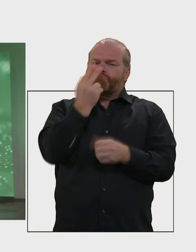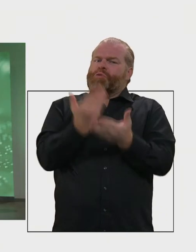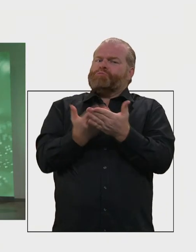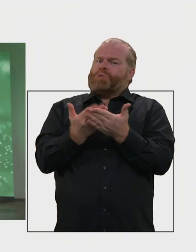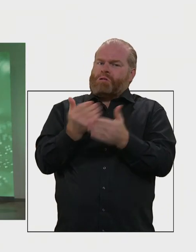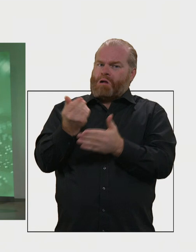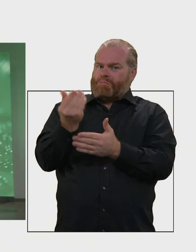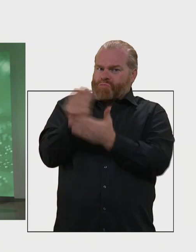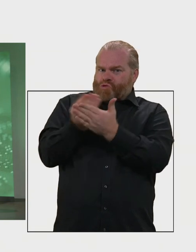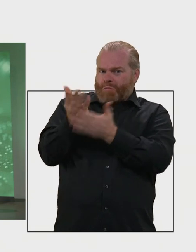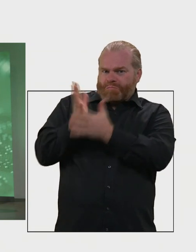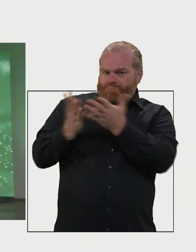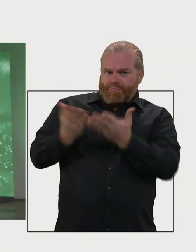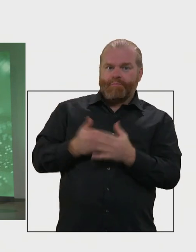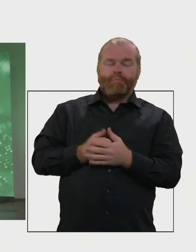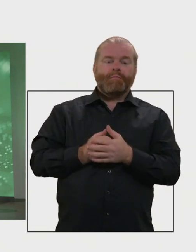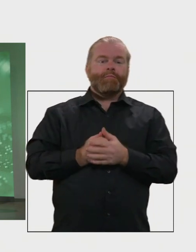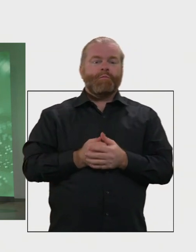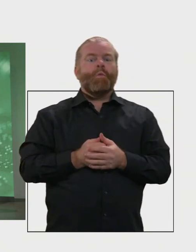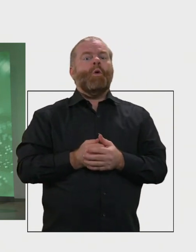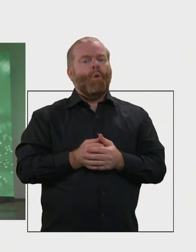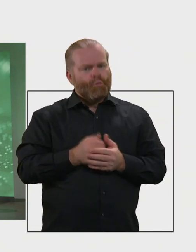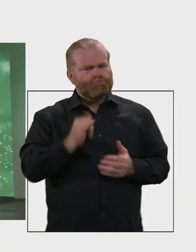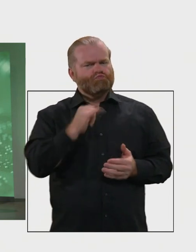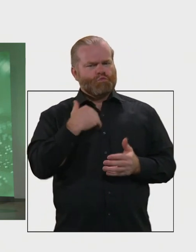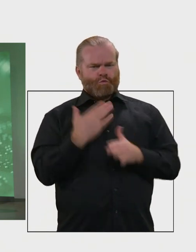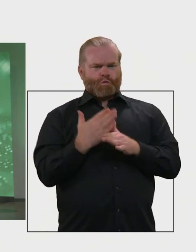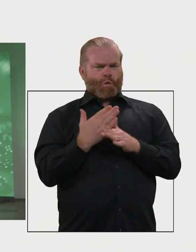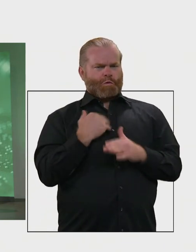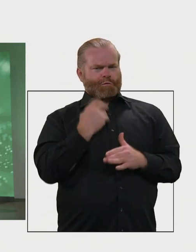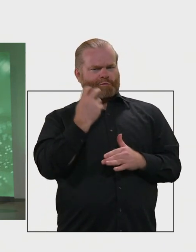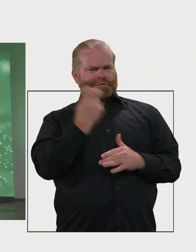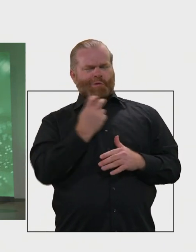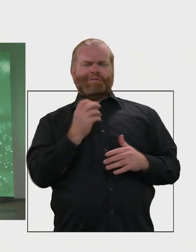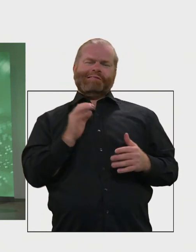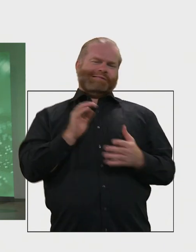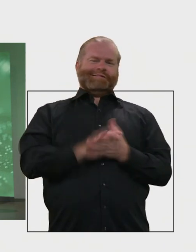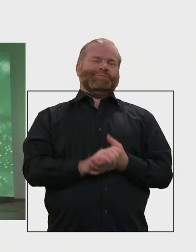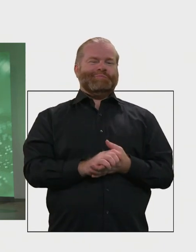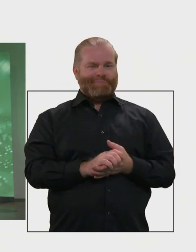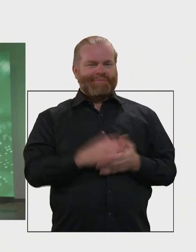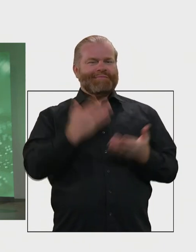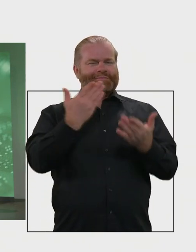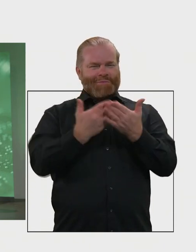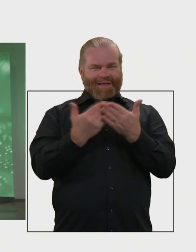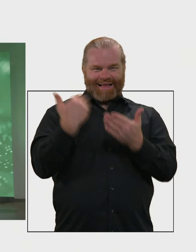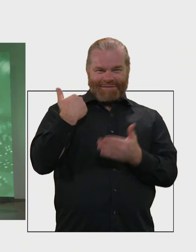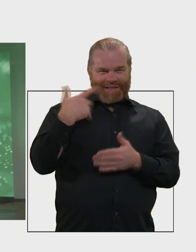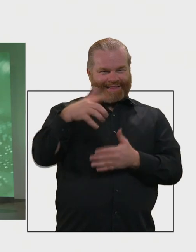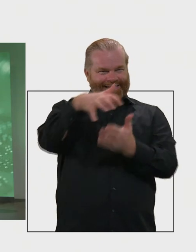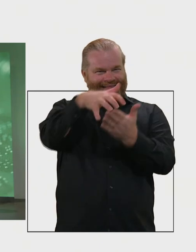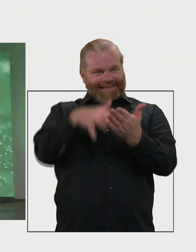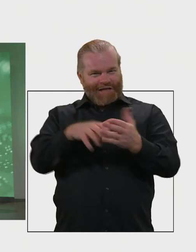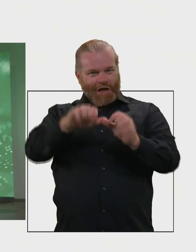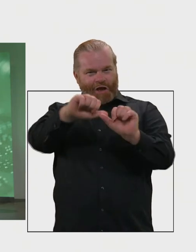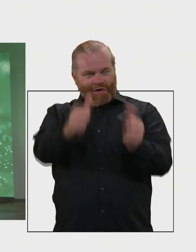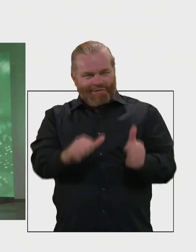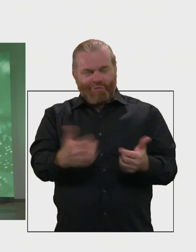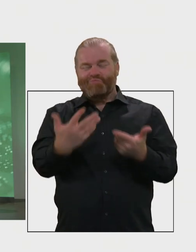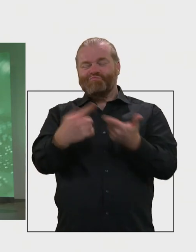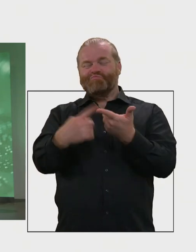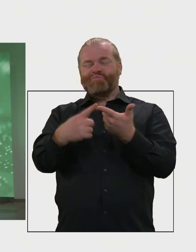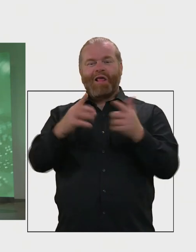versucht, indem ich also auf diese Textgestaltung und auf die haptische Gestaltung dieser Bildelemente eingegangen bin.